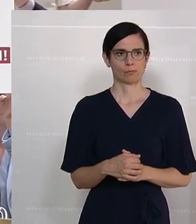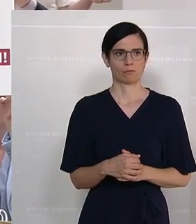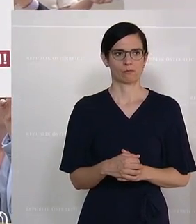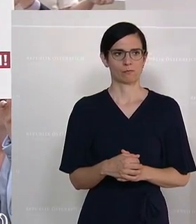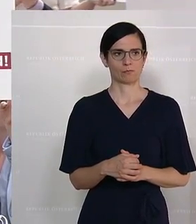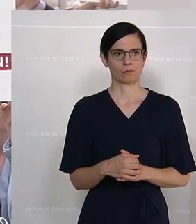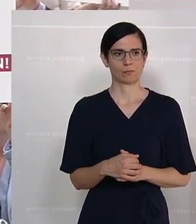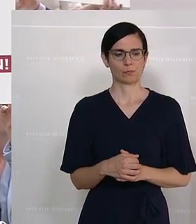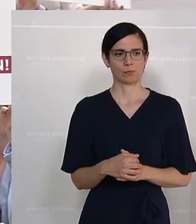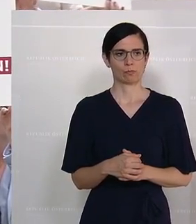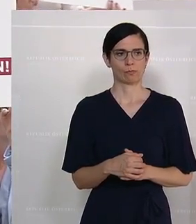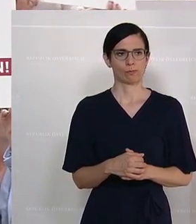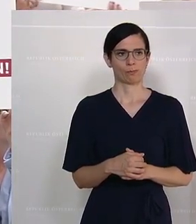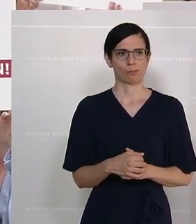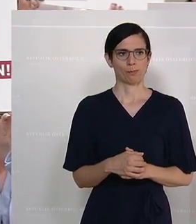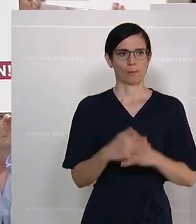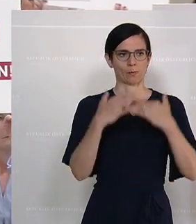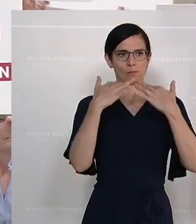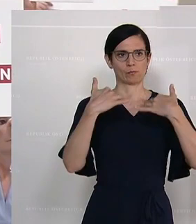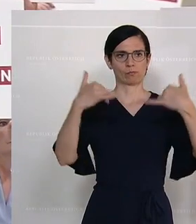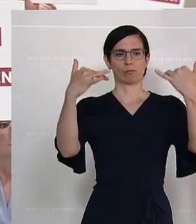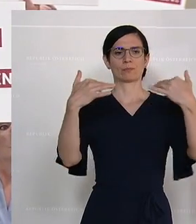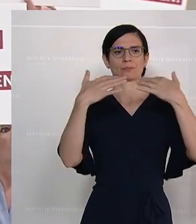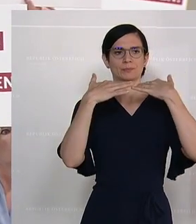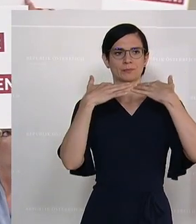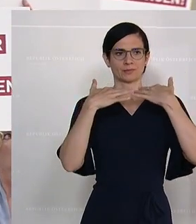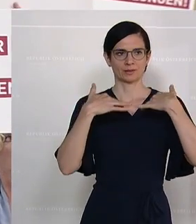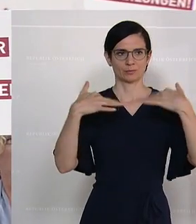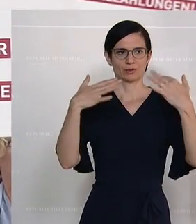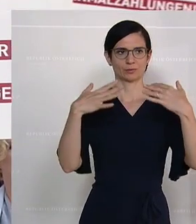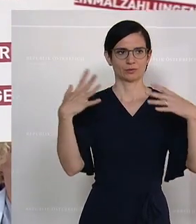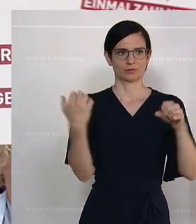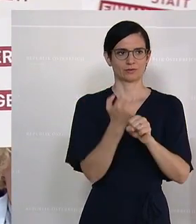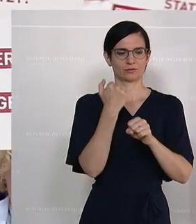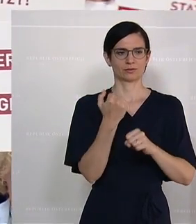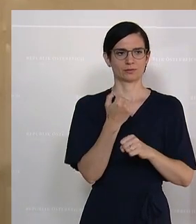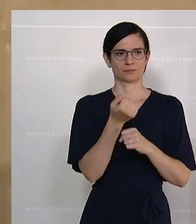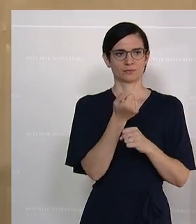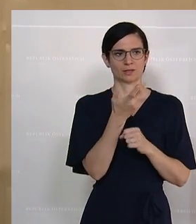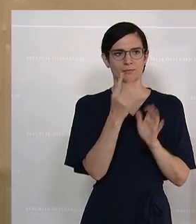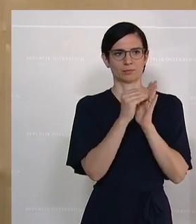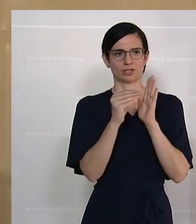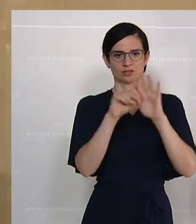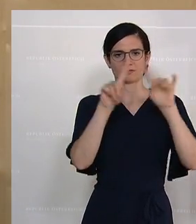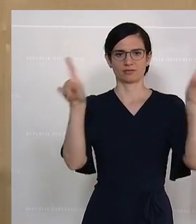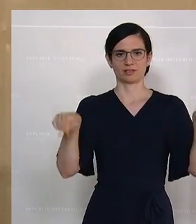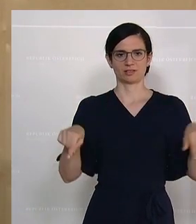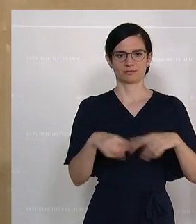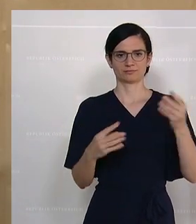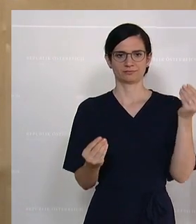sie werden sie insofern am parlamentarischen erfolg erreichen als sie auf einige dieser schriftlich dargestellten